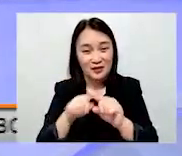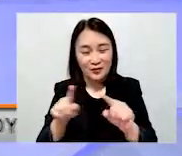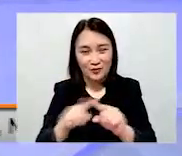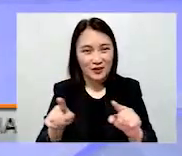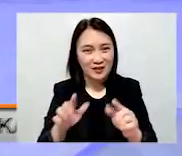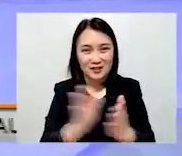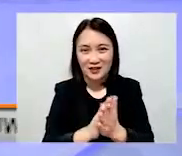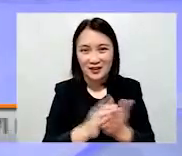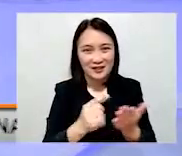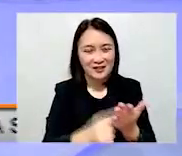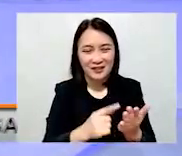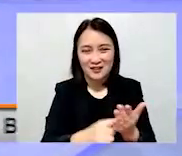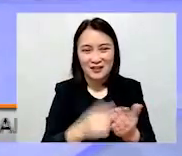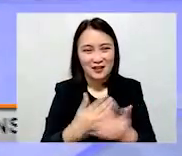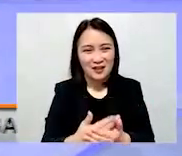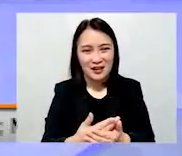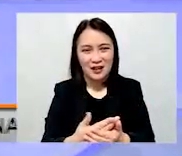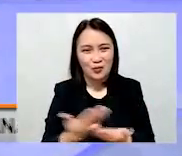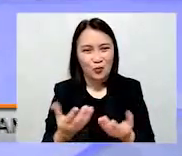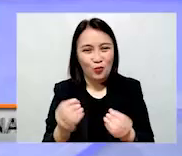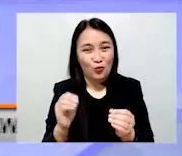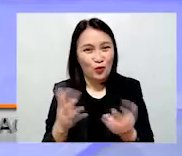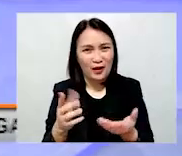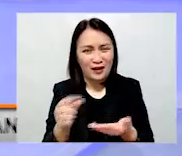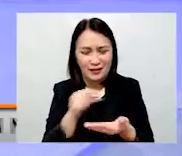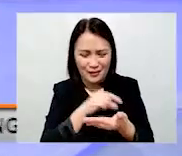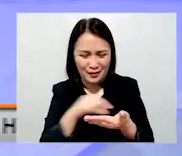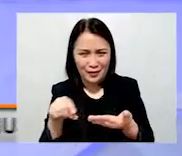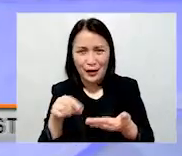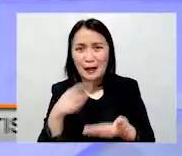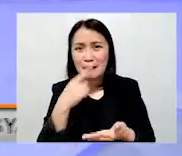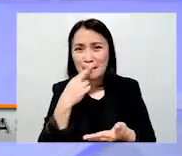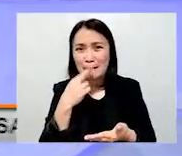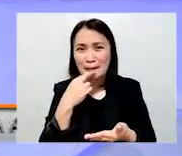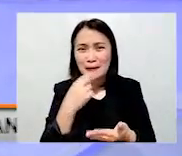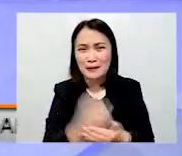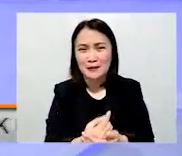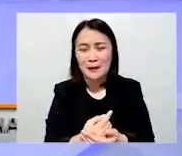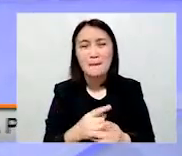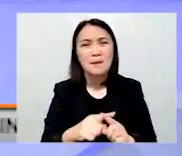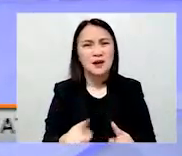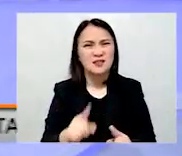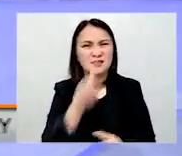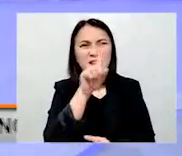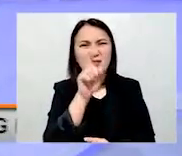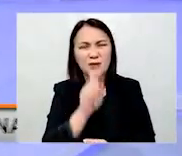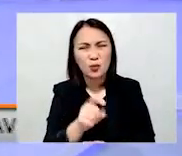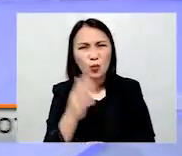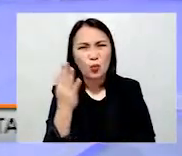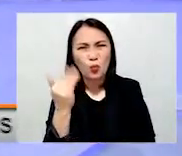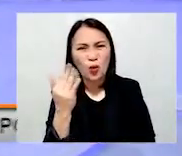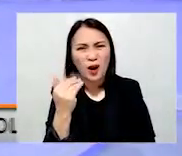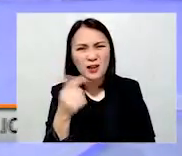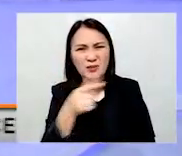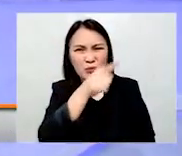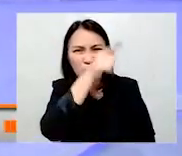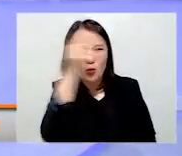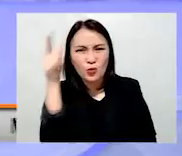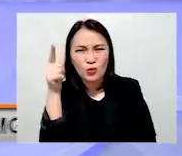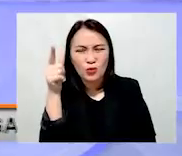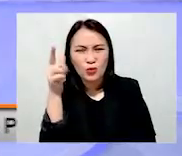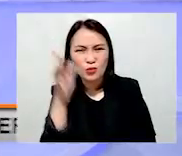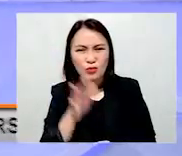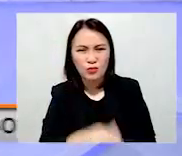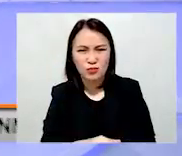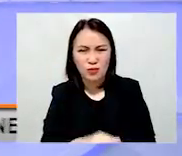mga estudyante na wala na iyong mga pulang linya sa mga papel. Pero ang tanong ngayon, bakit naman blue ang ginawang kulay ng mga